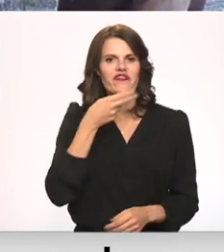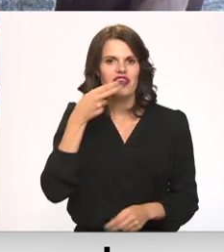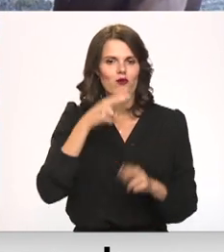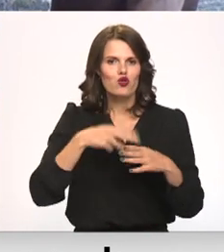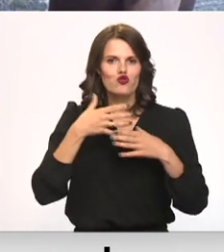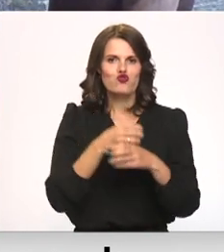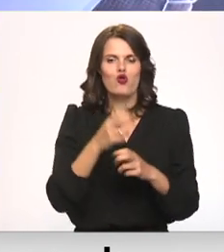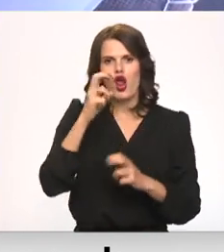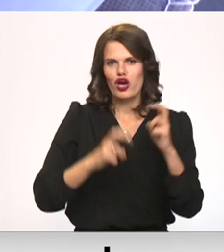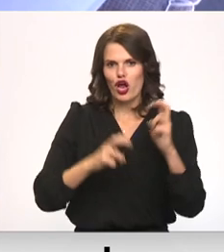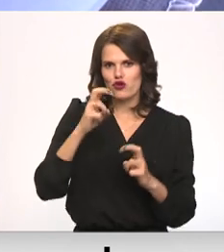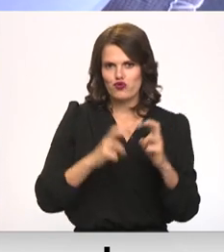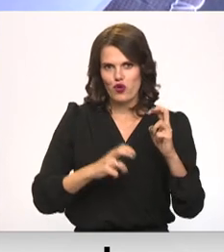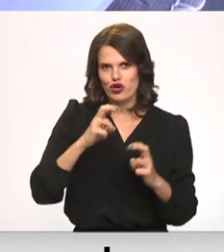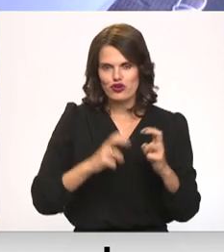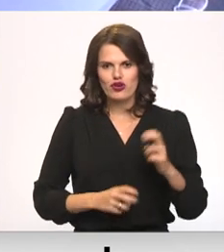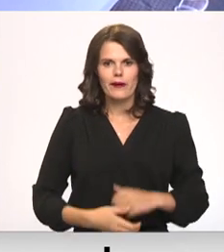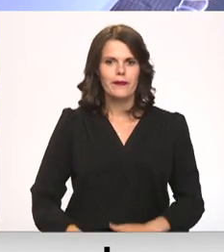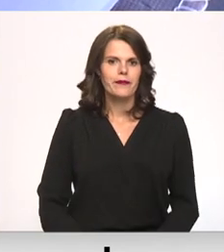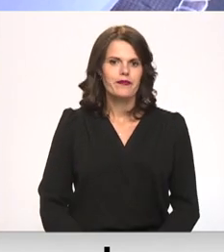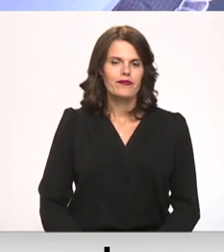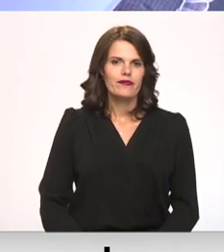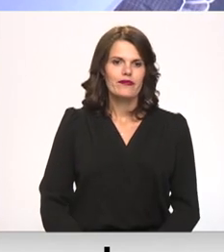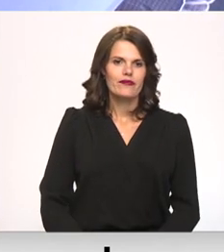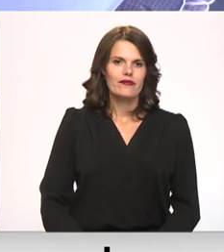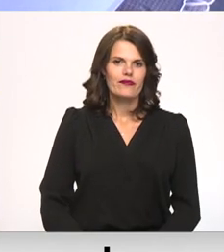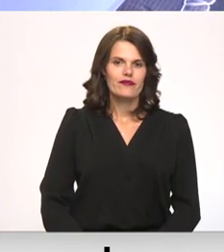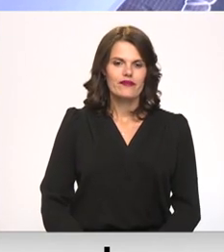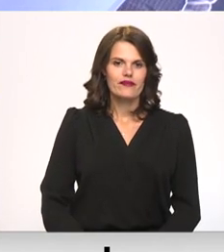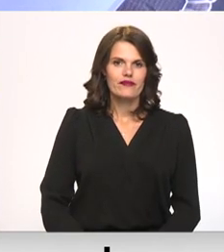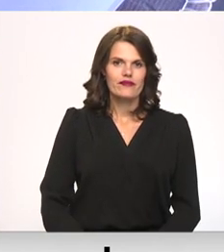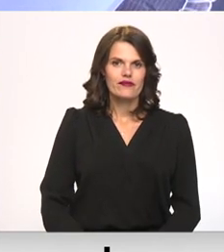sulas ražošanai. Sandra Leitāne, Andris Pāns, Vidzemes televīzija.